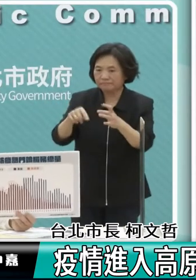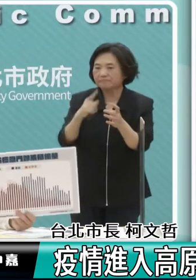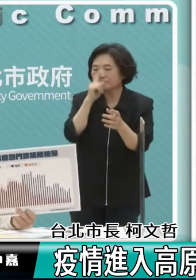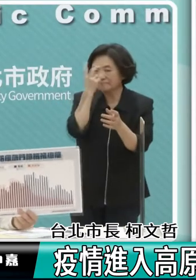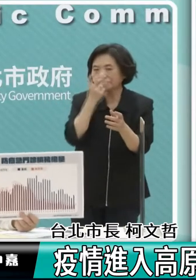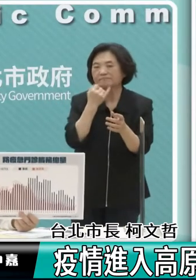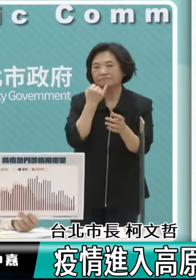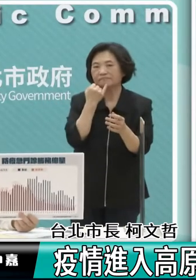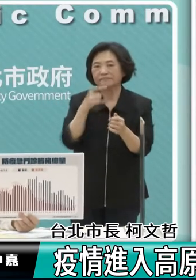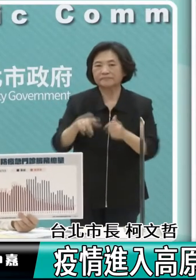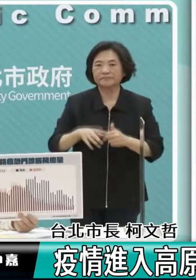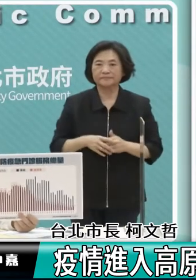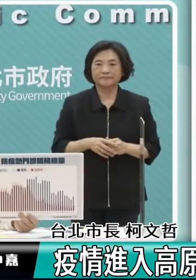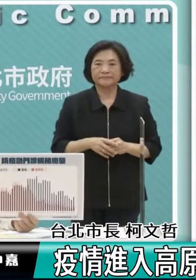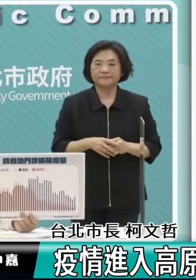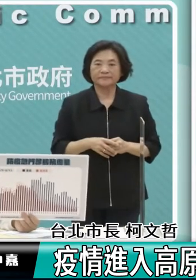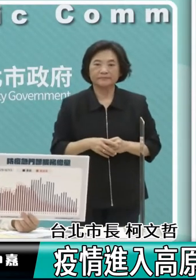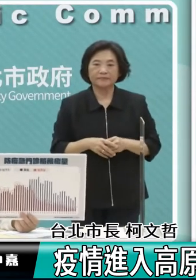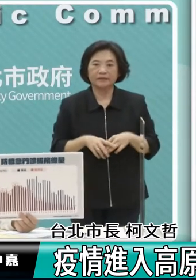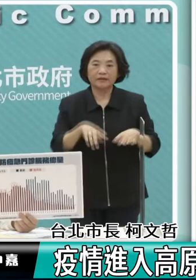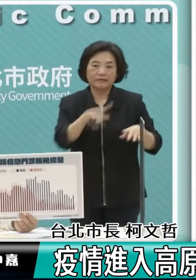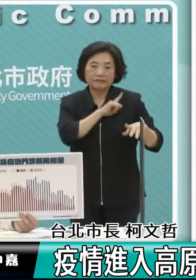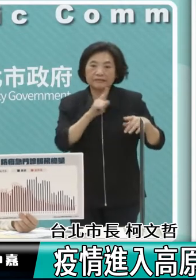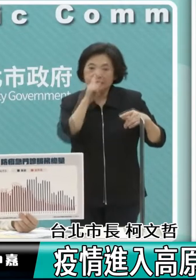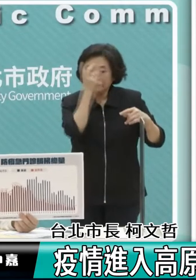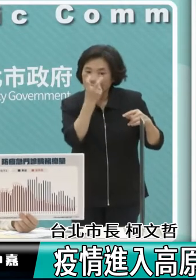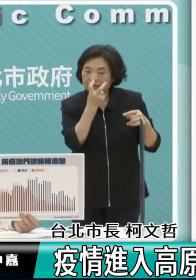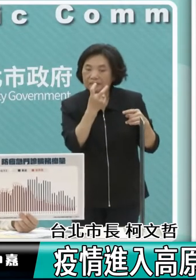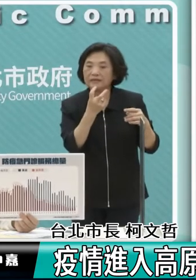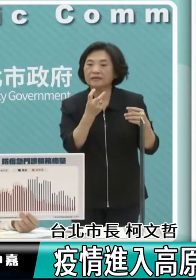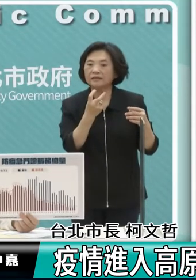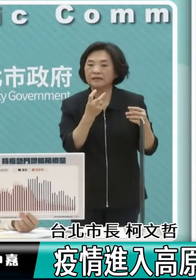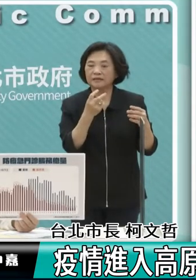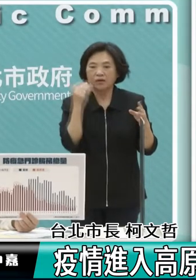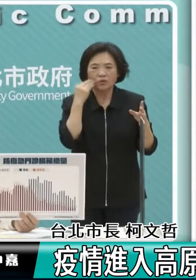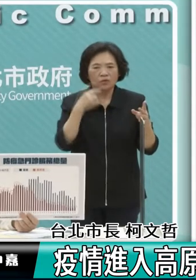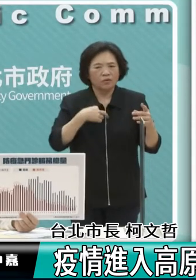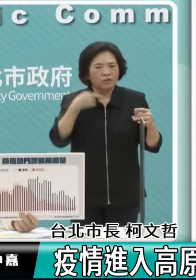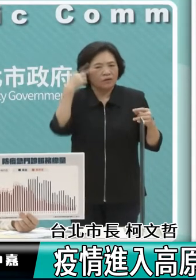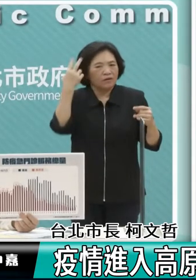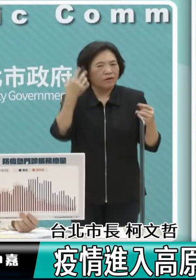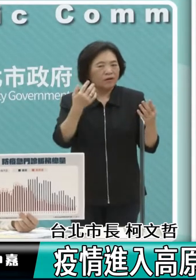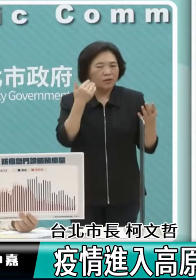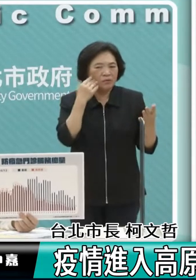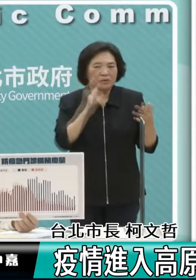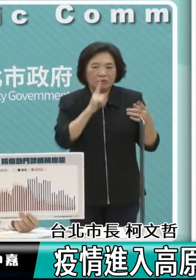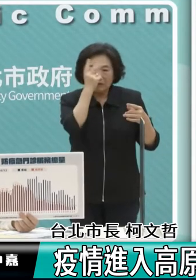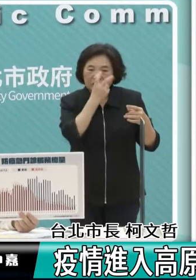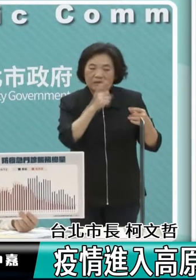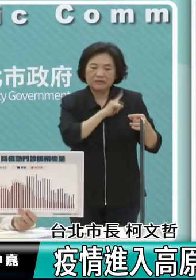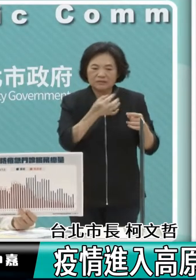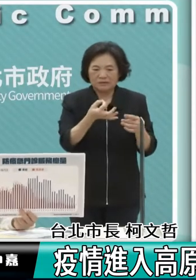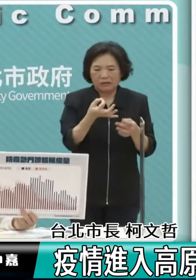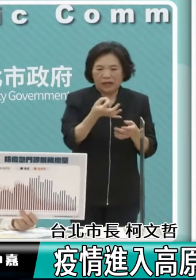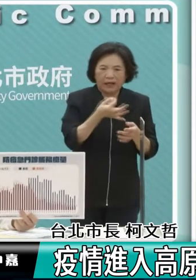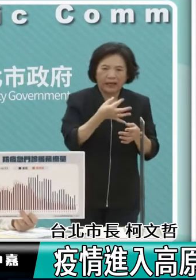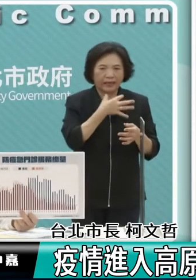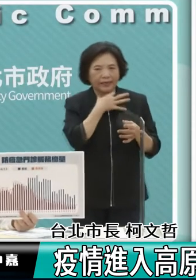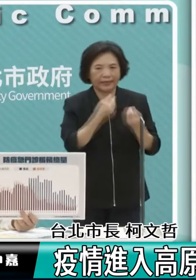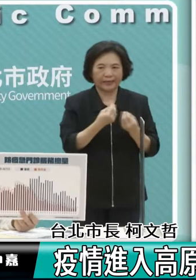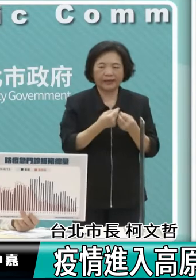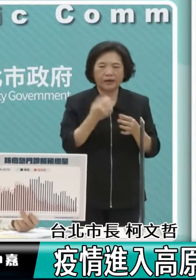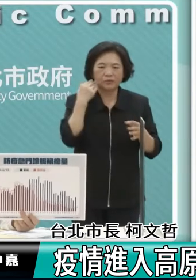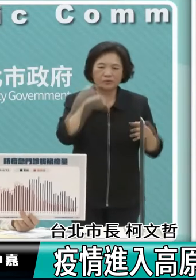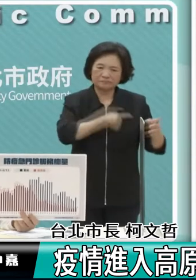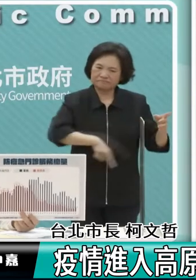朋友这样，你可以做快筛，你知道就自己做。那你接着说，快筛要花自己的钱，那也可以，反正你有症